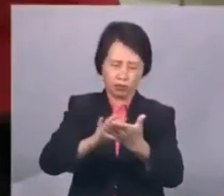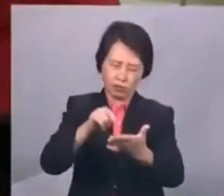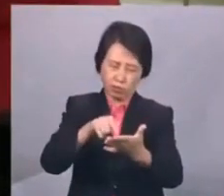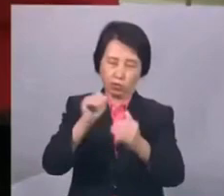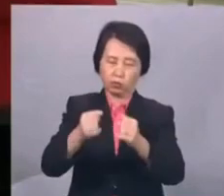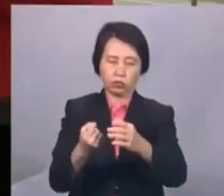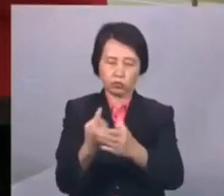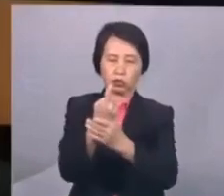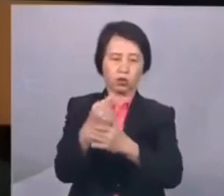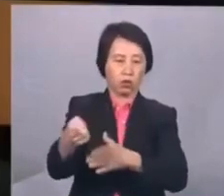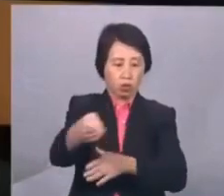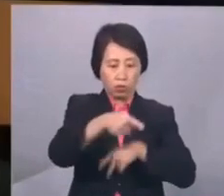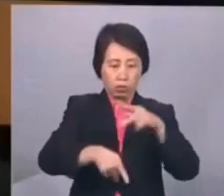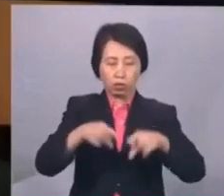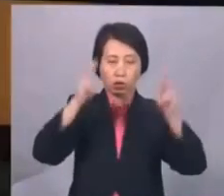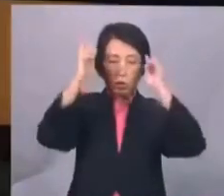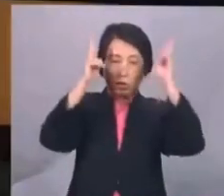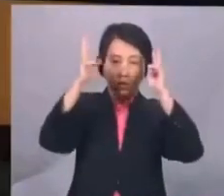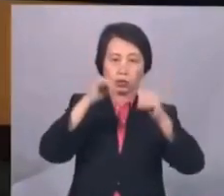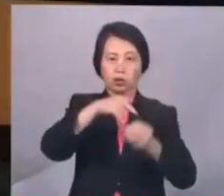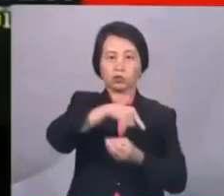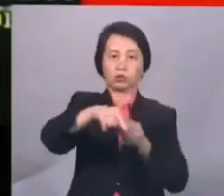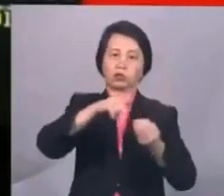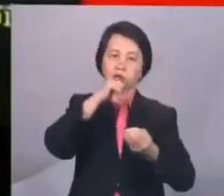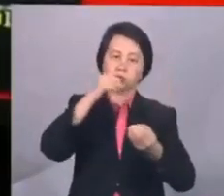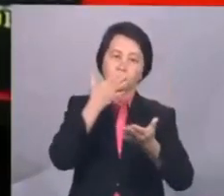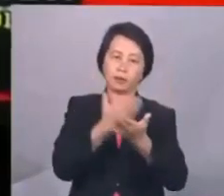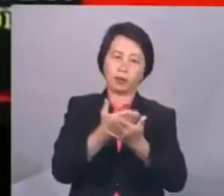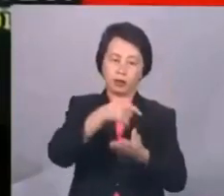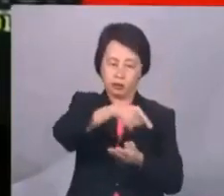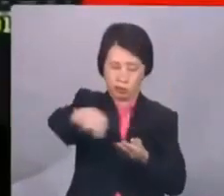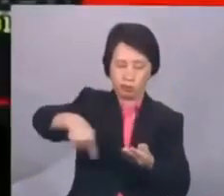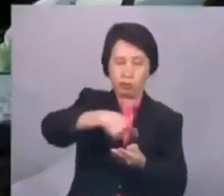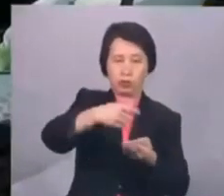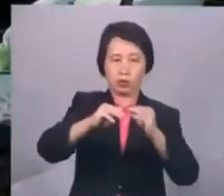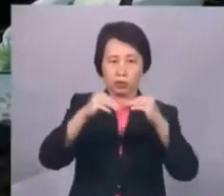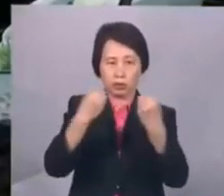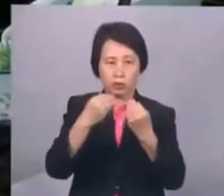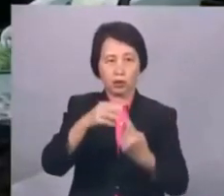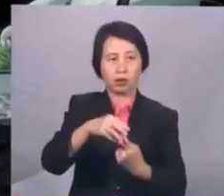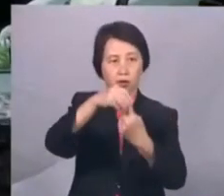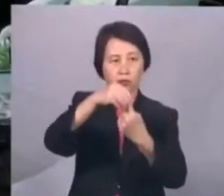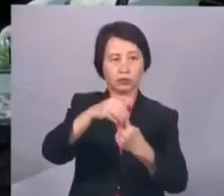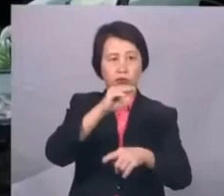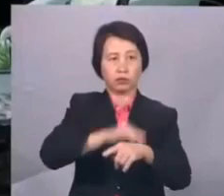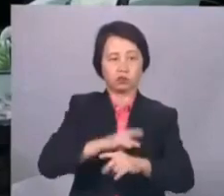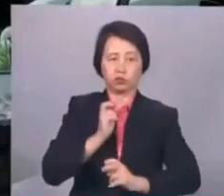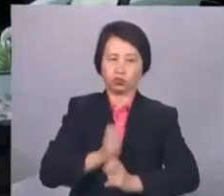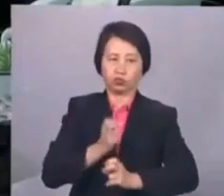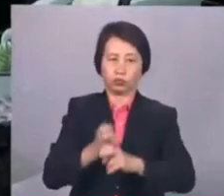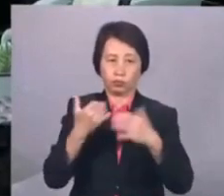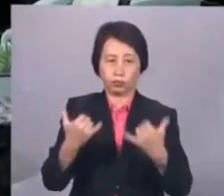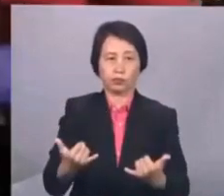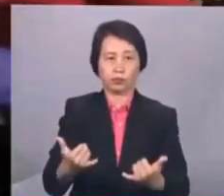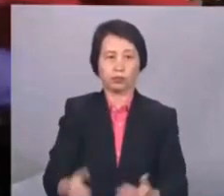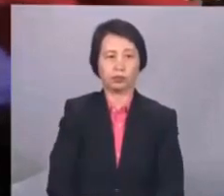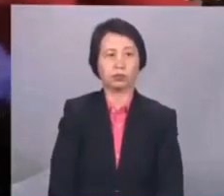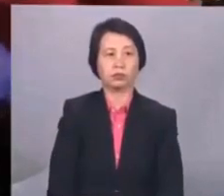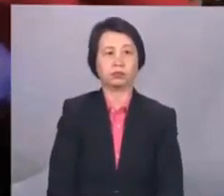yang boleh menimbulkan kegusaran dan suasana tidak harmoni dalam kalangan masyarakat terutama pada masa critical